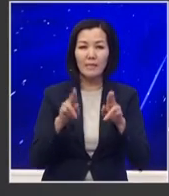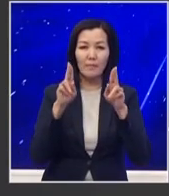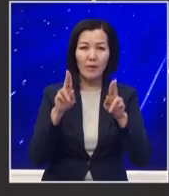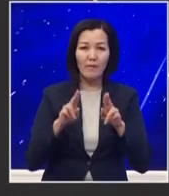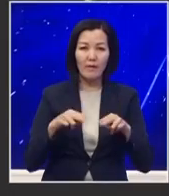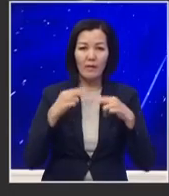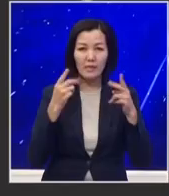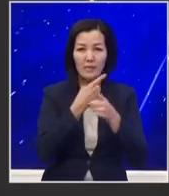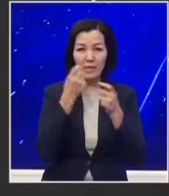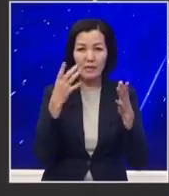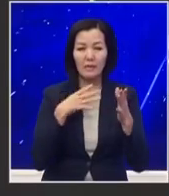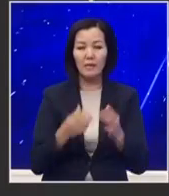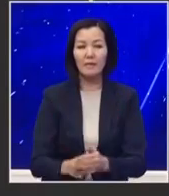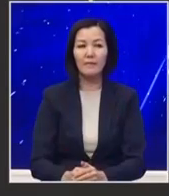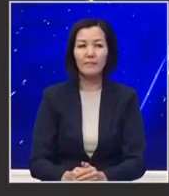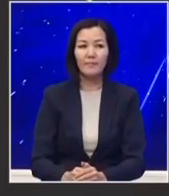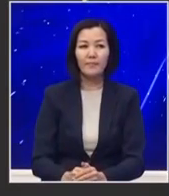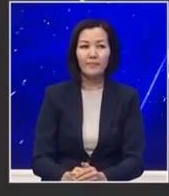ескертті.